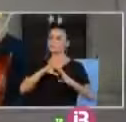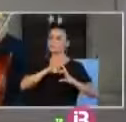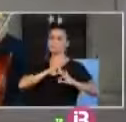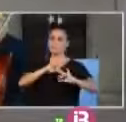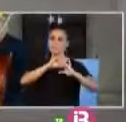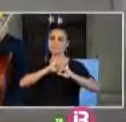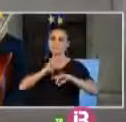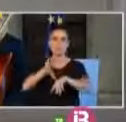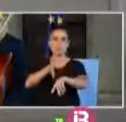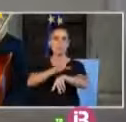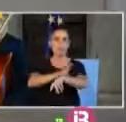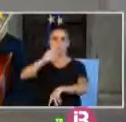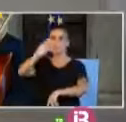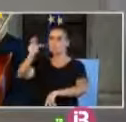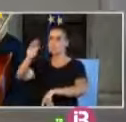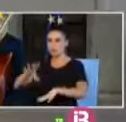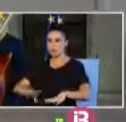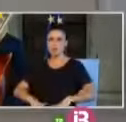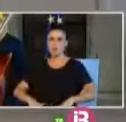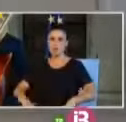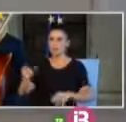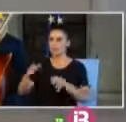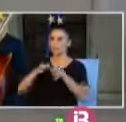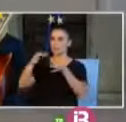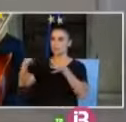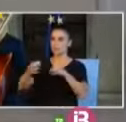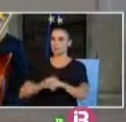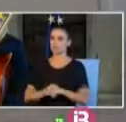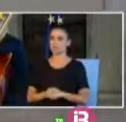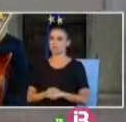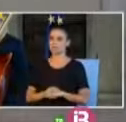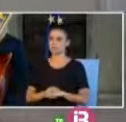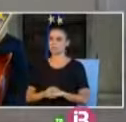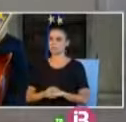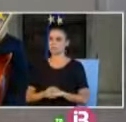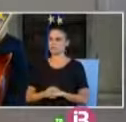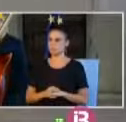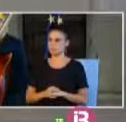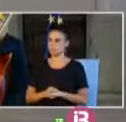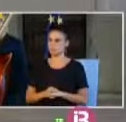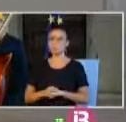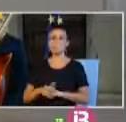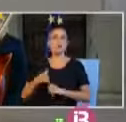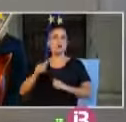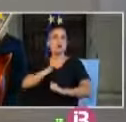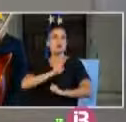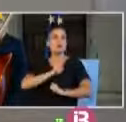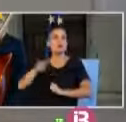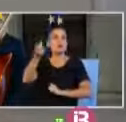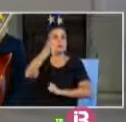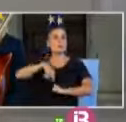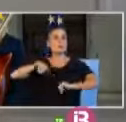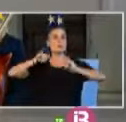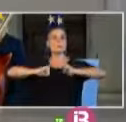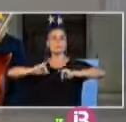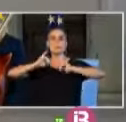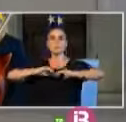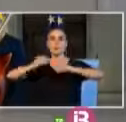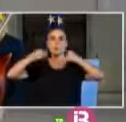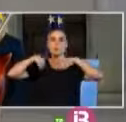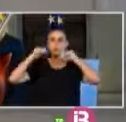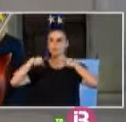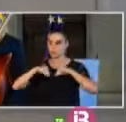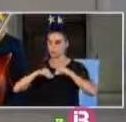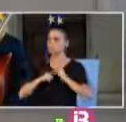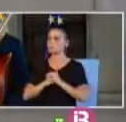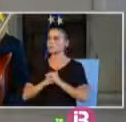les illes. Ara veiem en pantalla el conductor d'aquest esdeveniment, Rafael Gallego, que serà la persona que conduirà